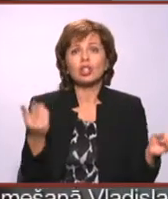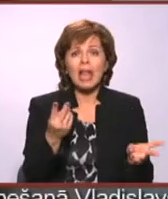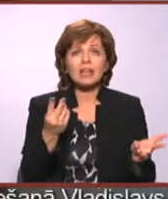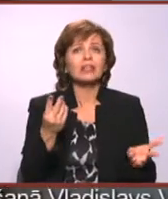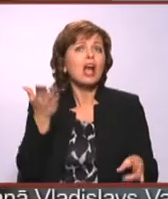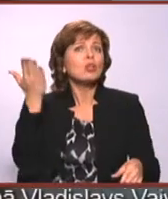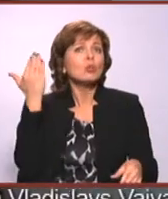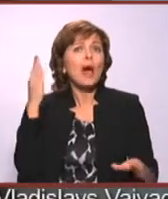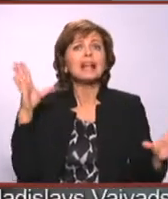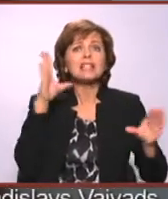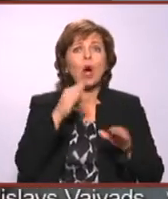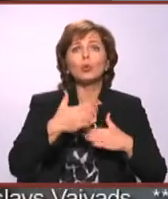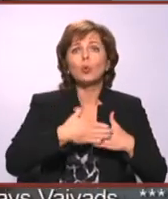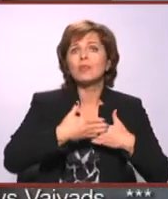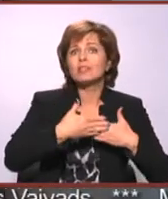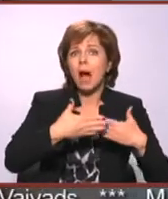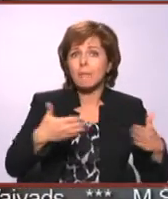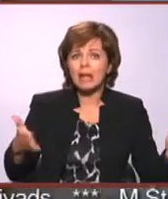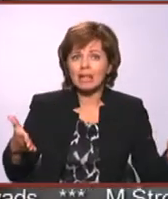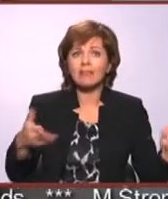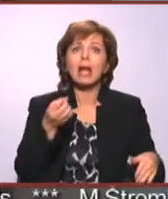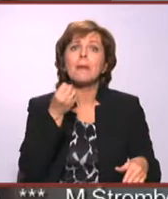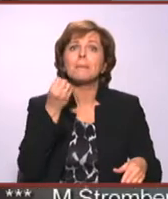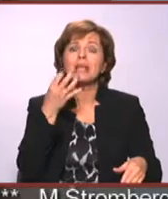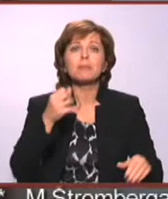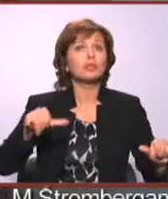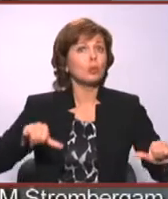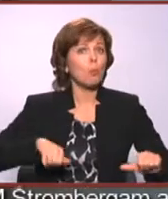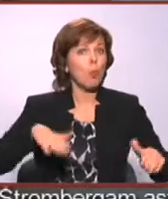apmeklētājiem vēra 15 muišas un pils. Stāsts TV Spektrs.